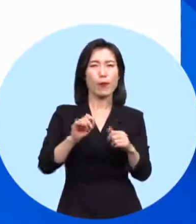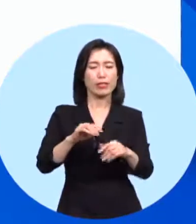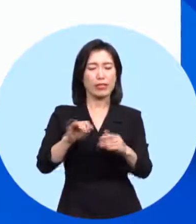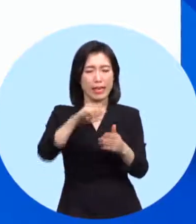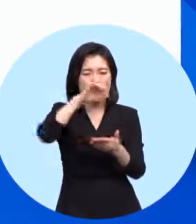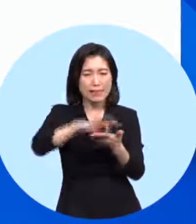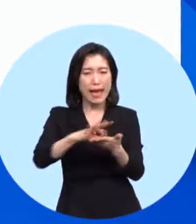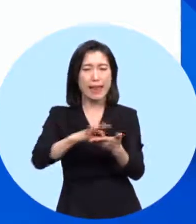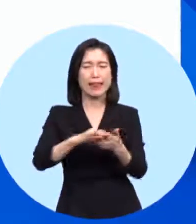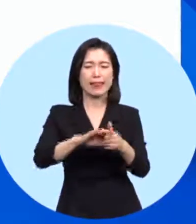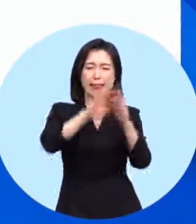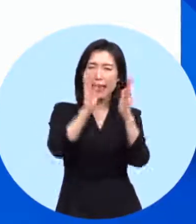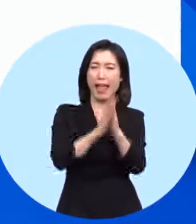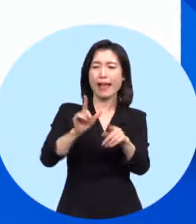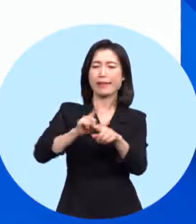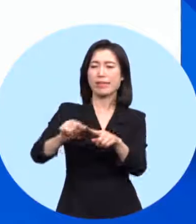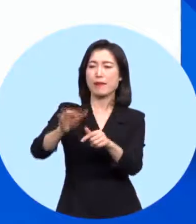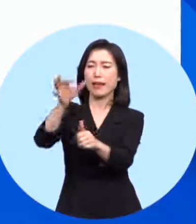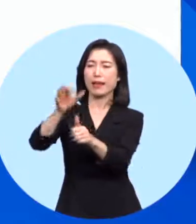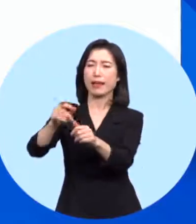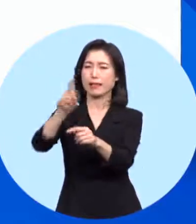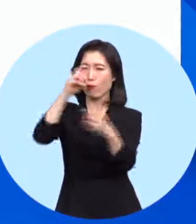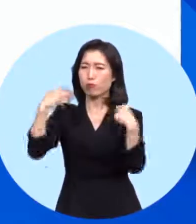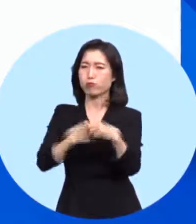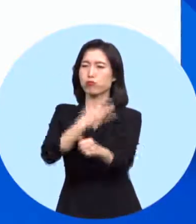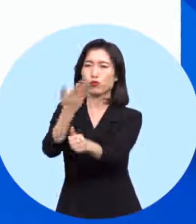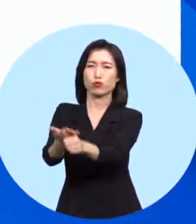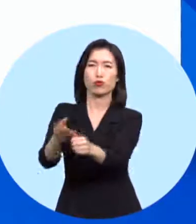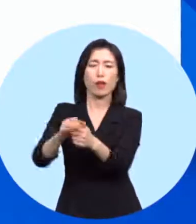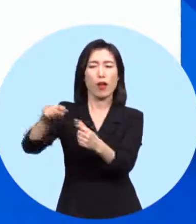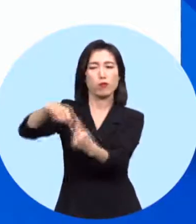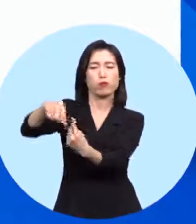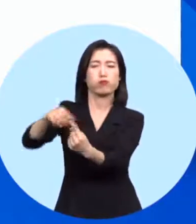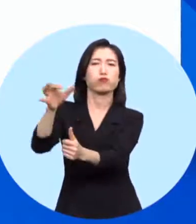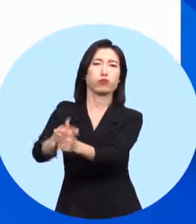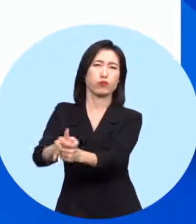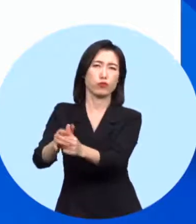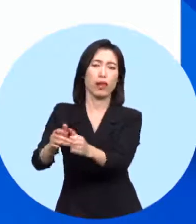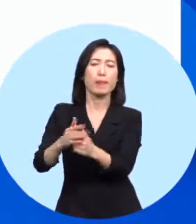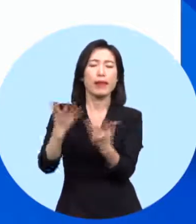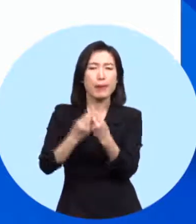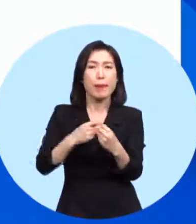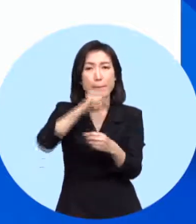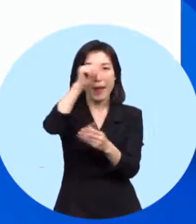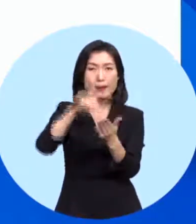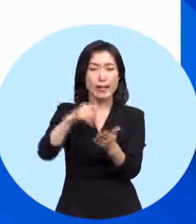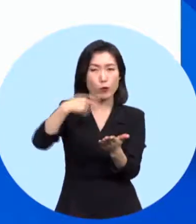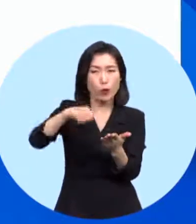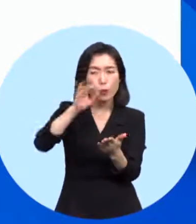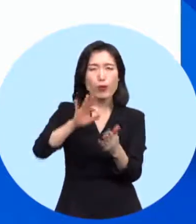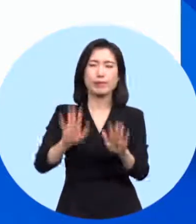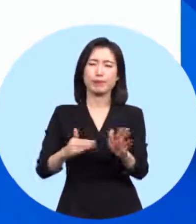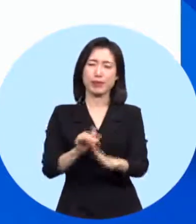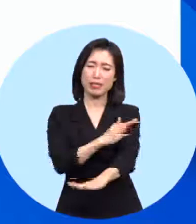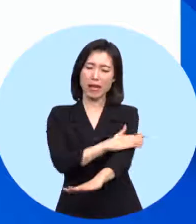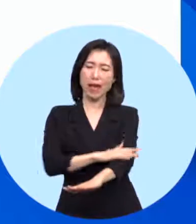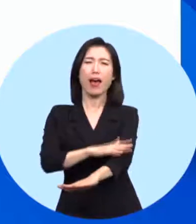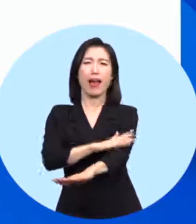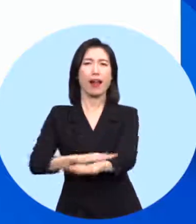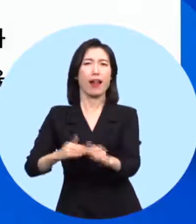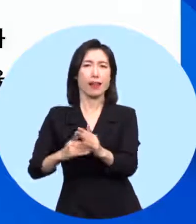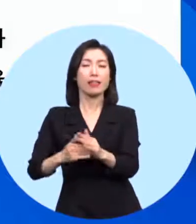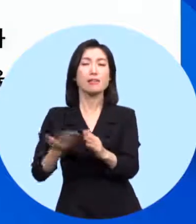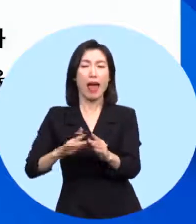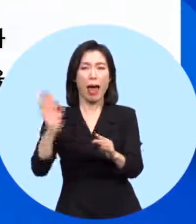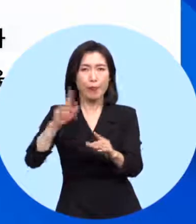이제 그걸 어떻게 잘 지역에서 활용할 건데요. 저는 특히 평생교육 영역에서는 뭐 이미 지금까지도 잘 해오고 있지만 더 발전할 수